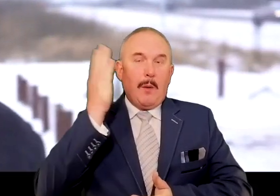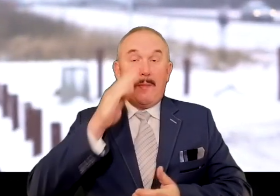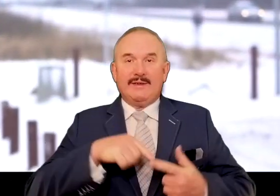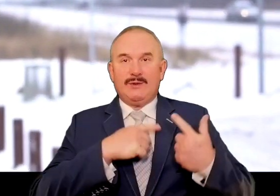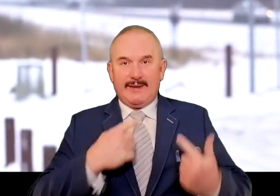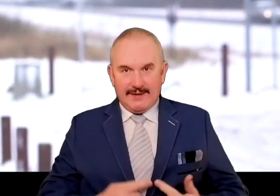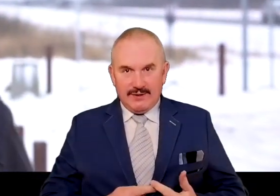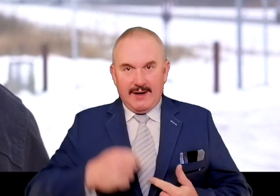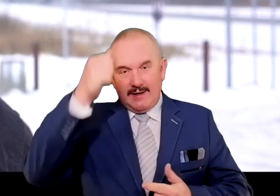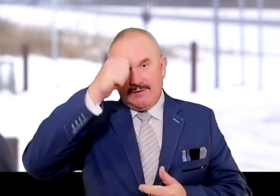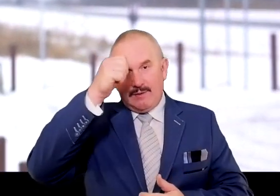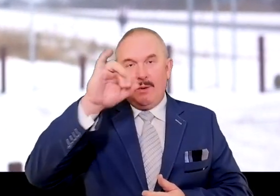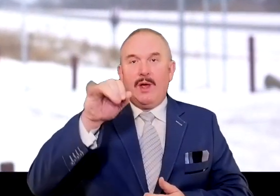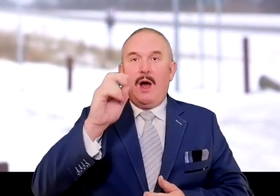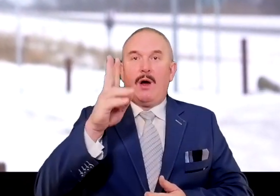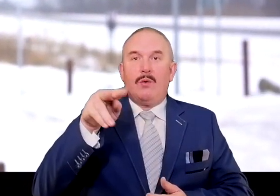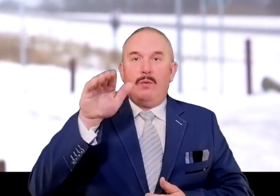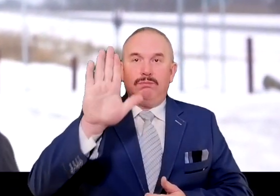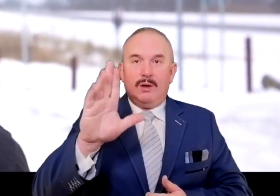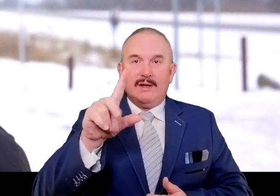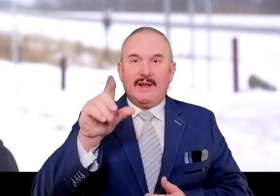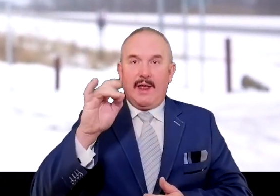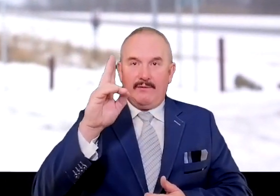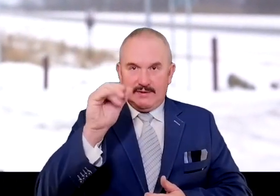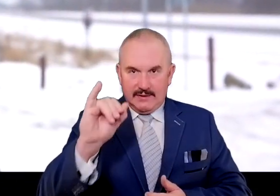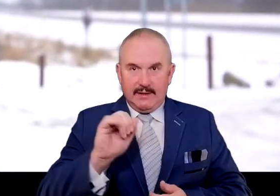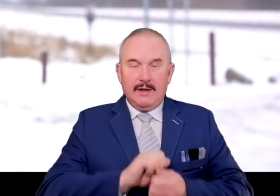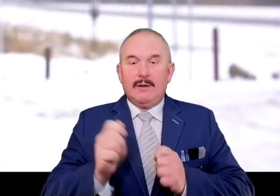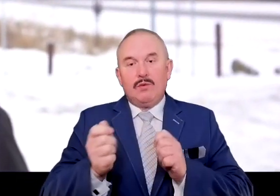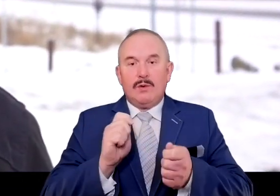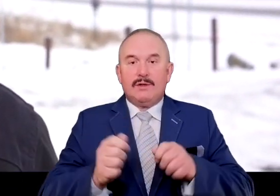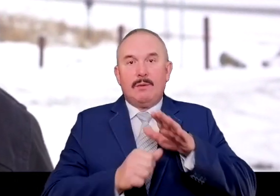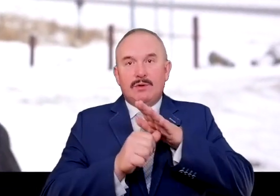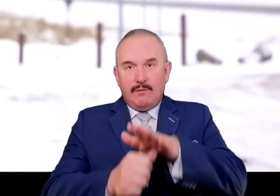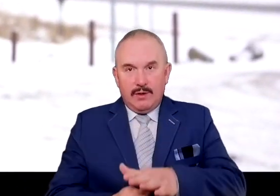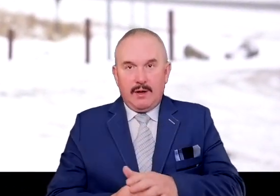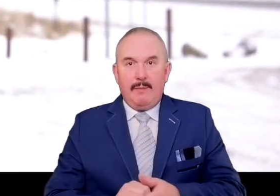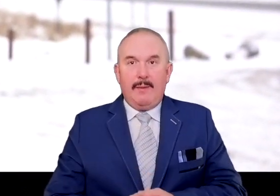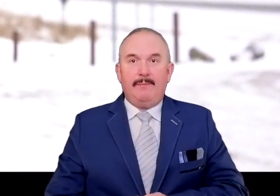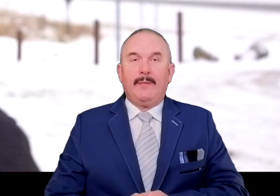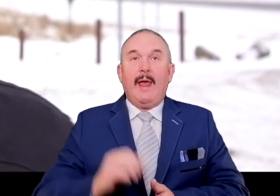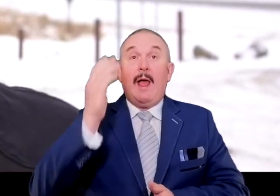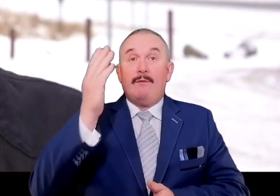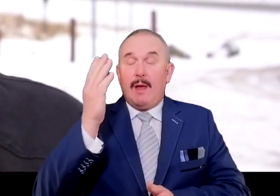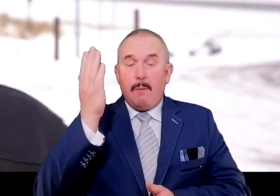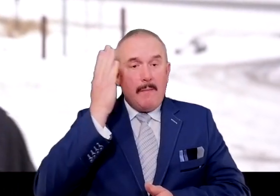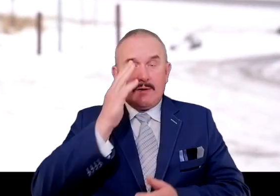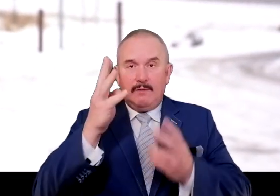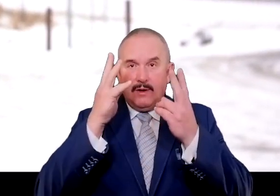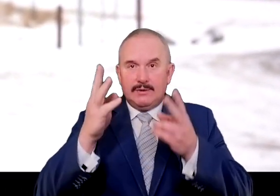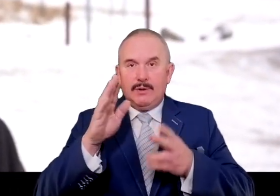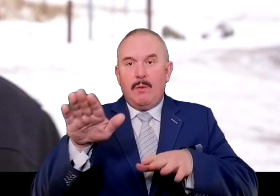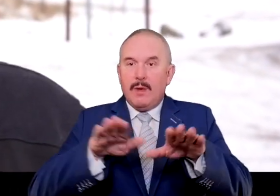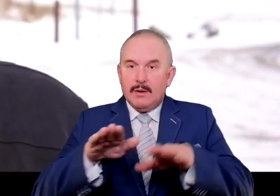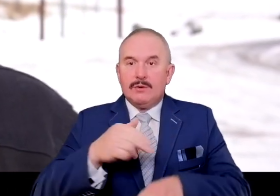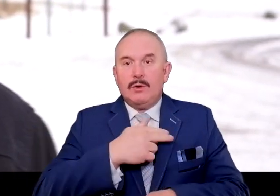Witam Was bardzo serdecznie, nazywam się Jakub Zaniewski, jestem przewodnikiem turystycznym. Witam Was w ważnym dla